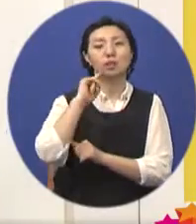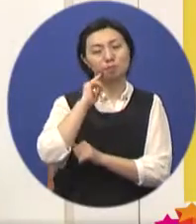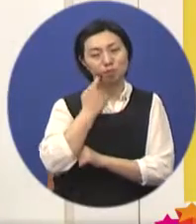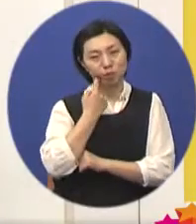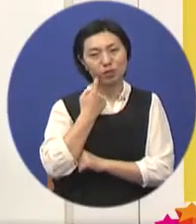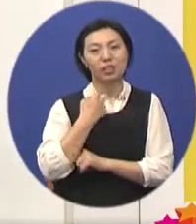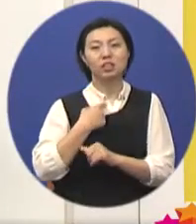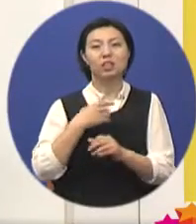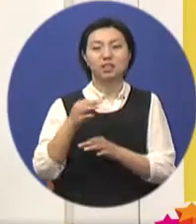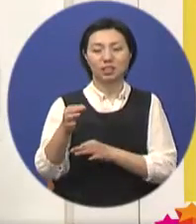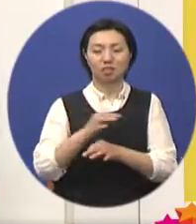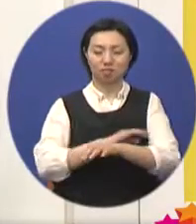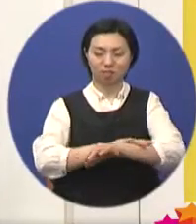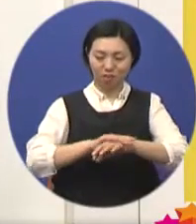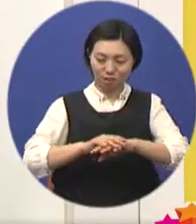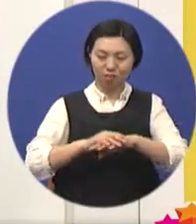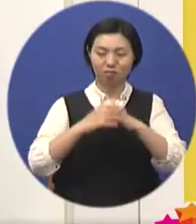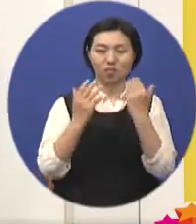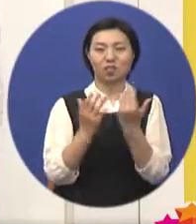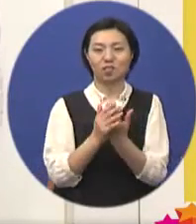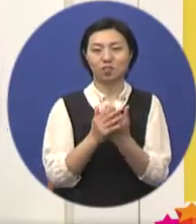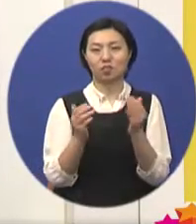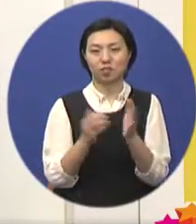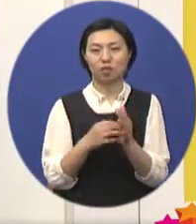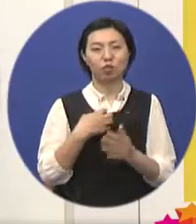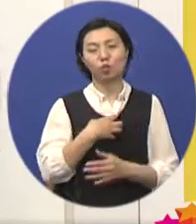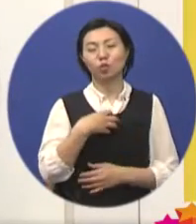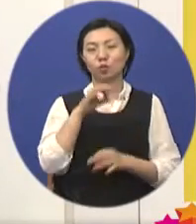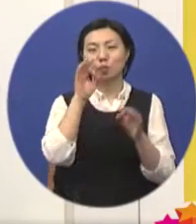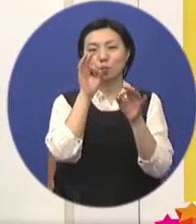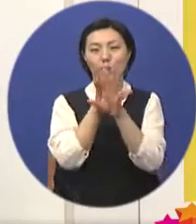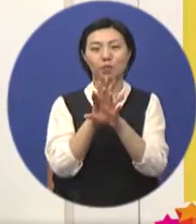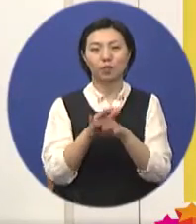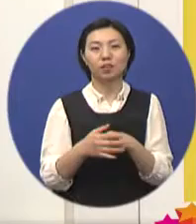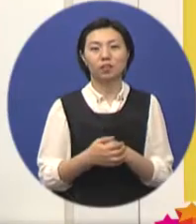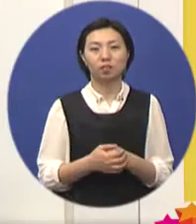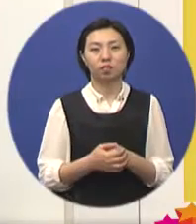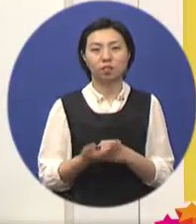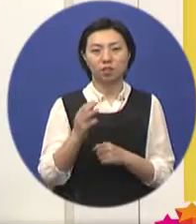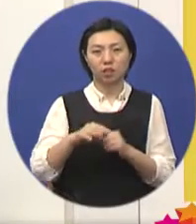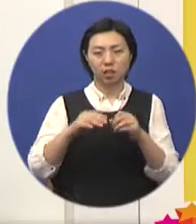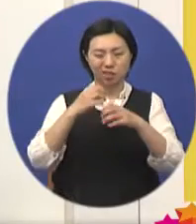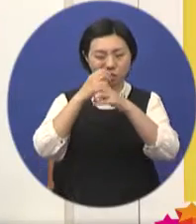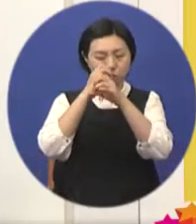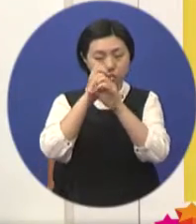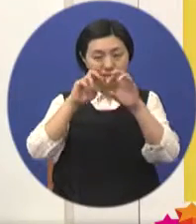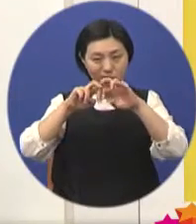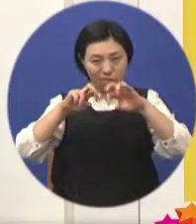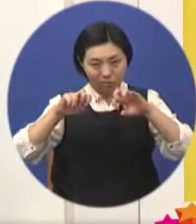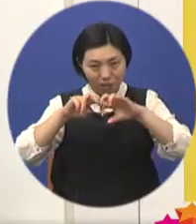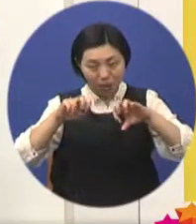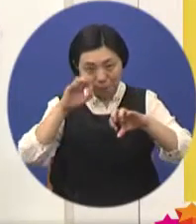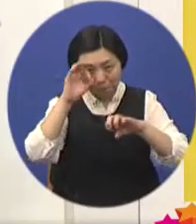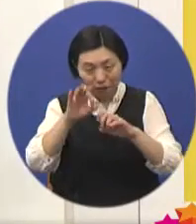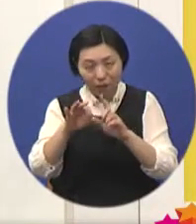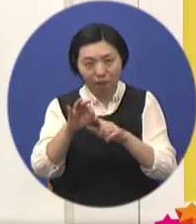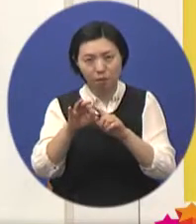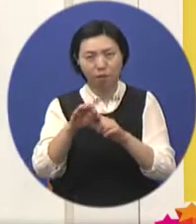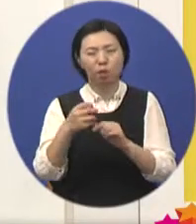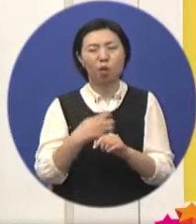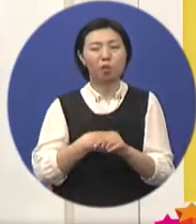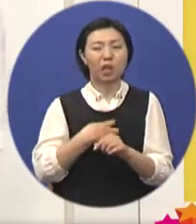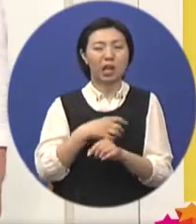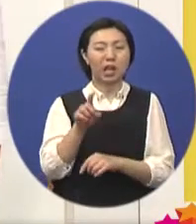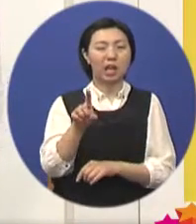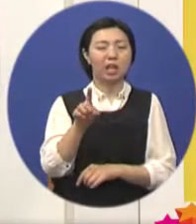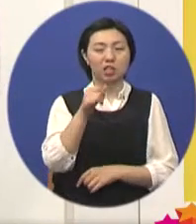일 잘 되지. 걱정거리가 뭐 있겠습니까? 그래. 아, 부럽네요. 부럽죠? 이제 들여다보면 네. 무슨 고민이라도 아, 저 집은 아니, 정말